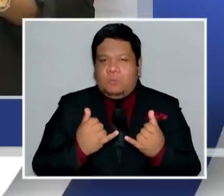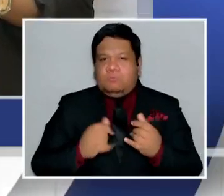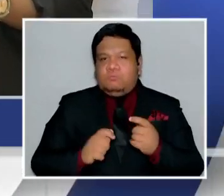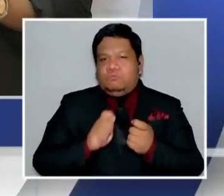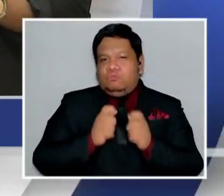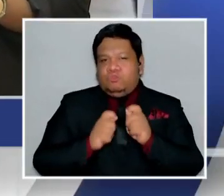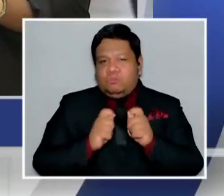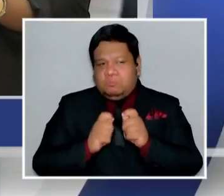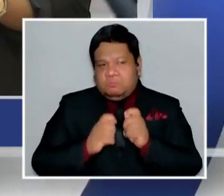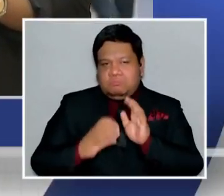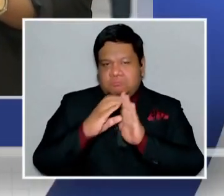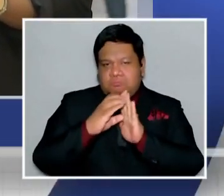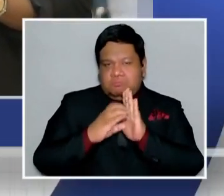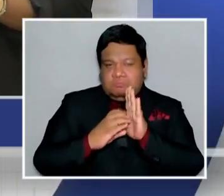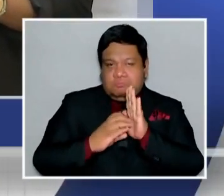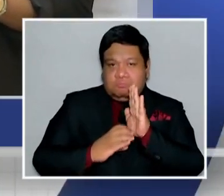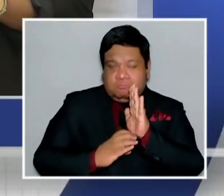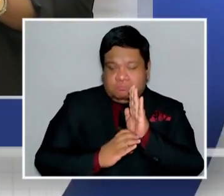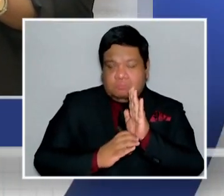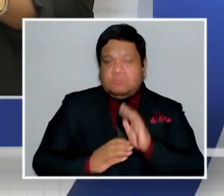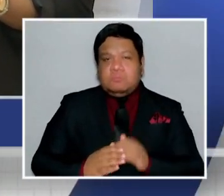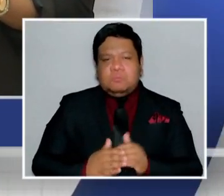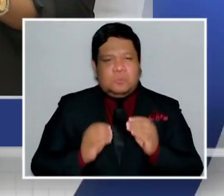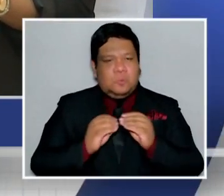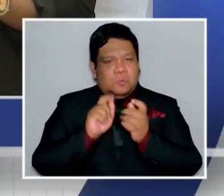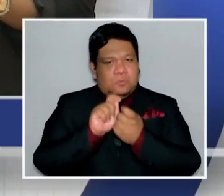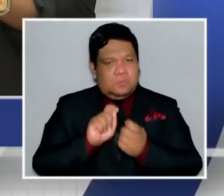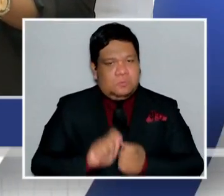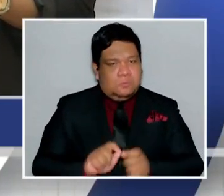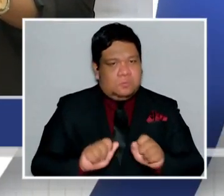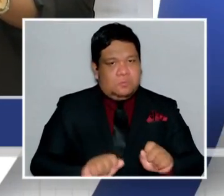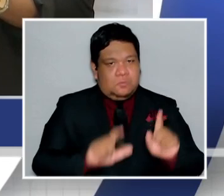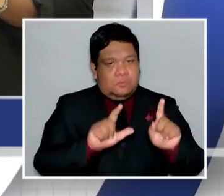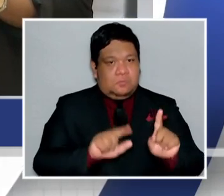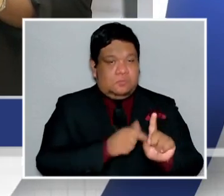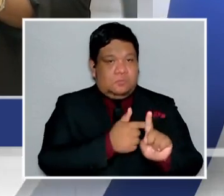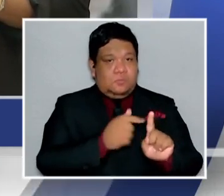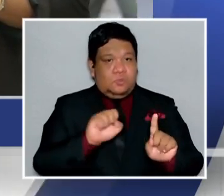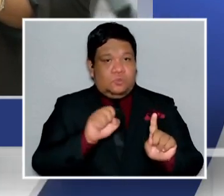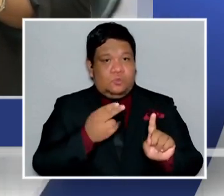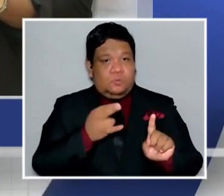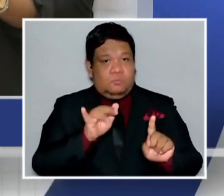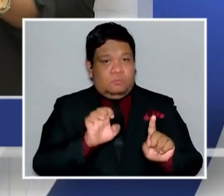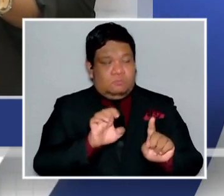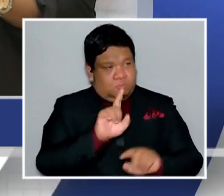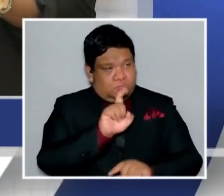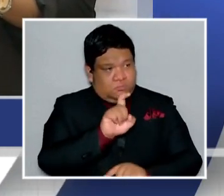Sharian na himay na ba ng maigi sa Senado ang panukalang batas na ito?